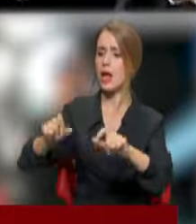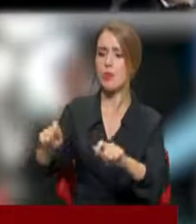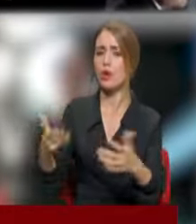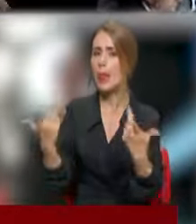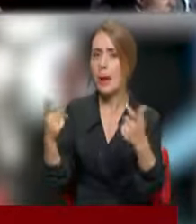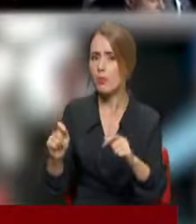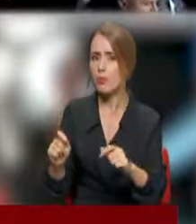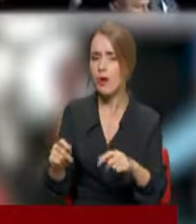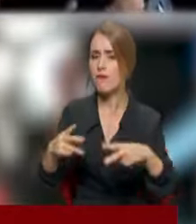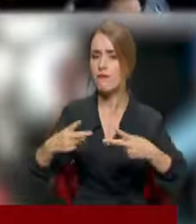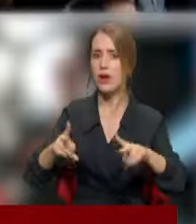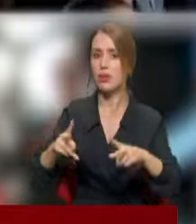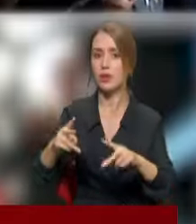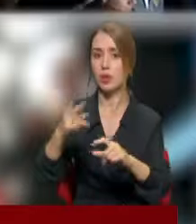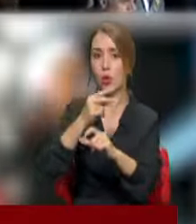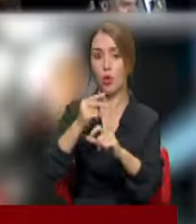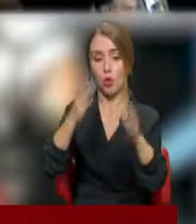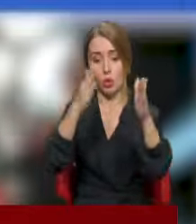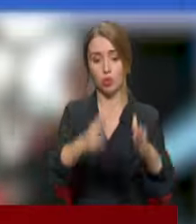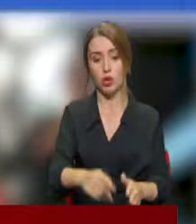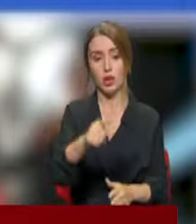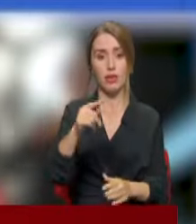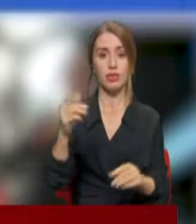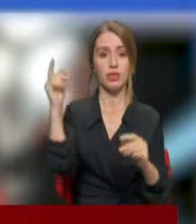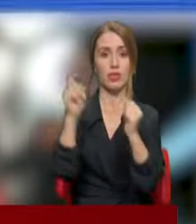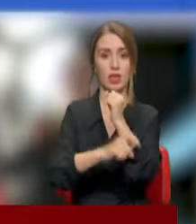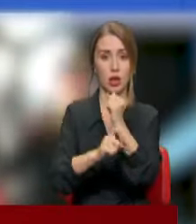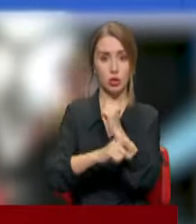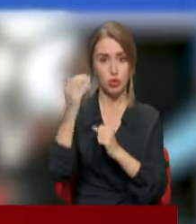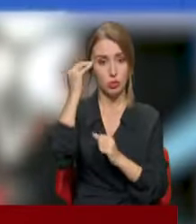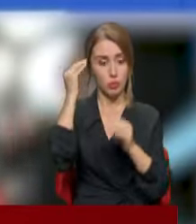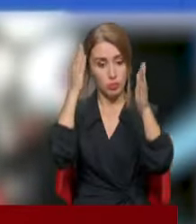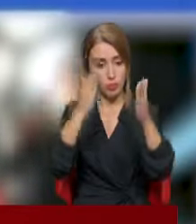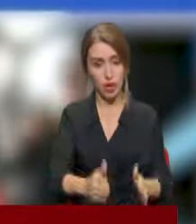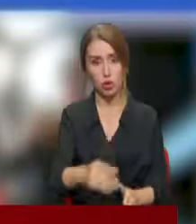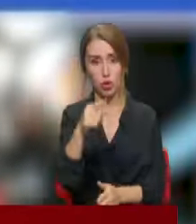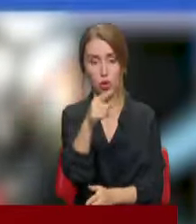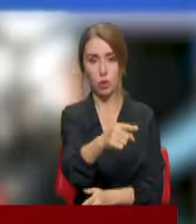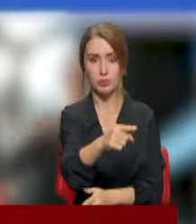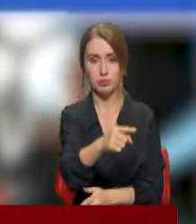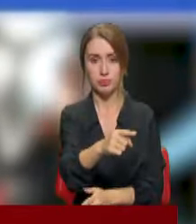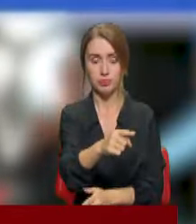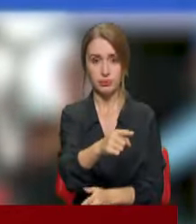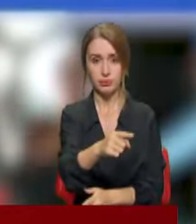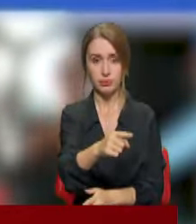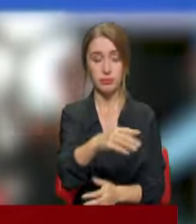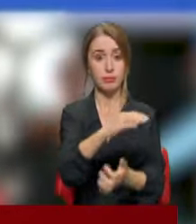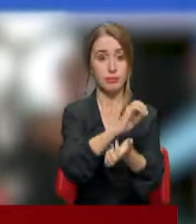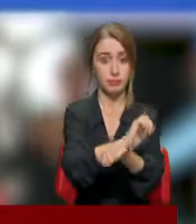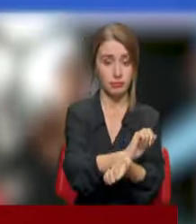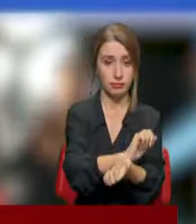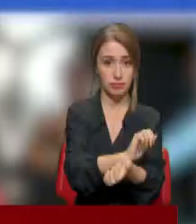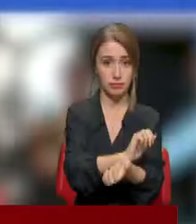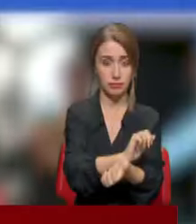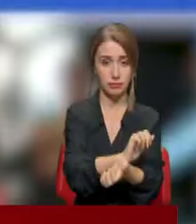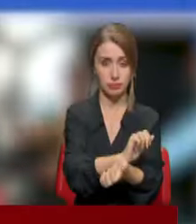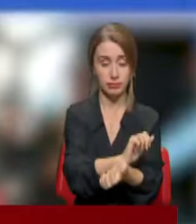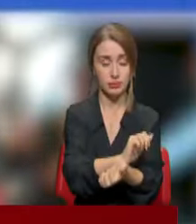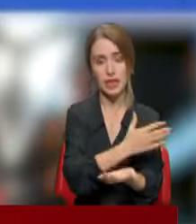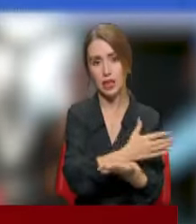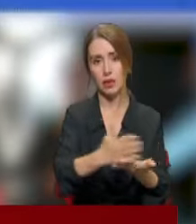yapsın, Abdullah Öcalan denilen o cani başı tıkıldığı delikten